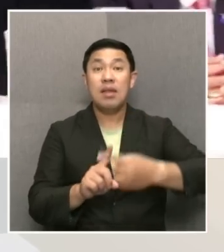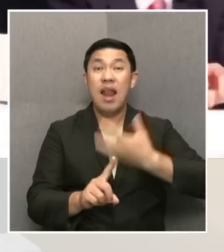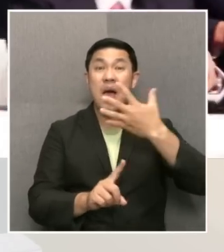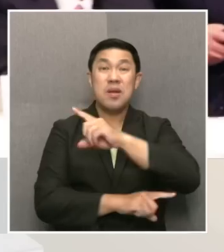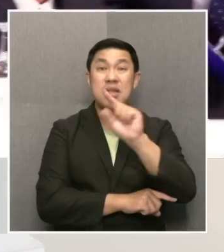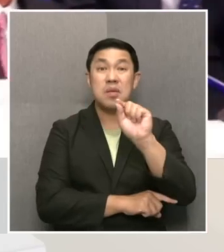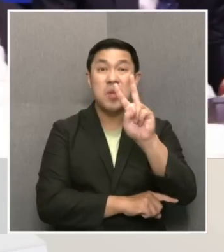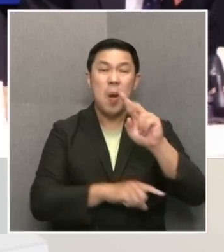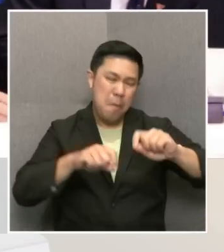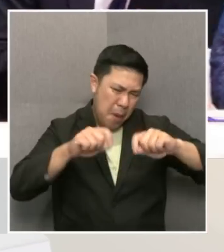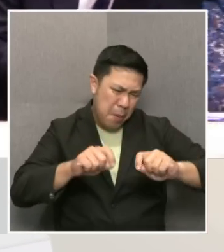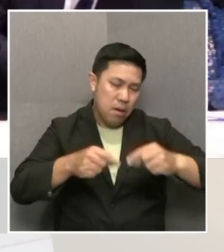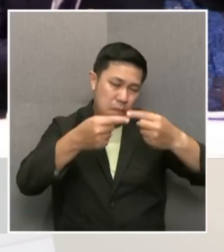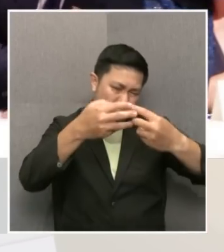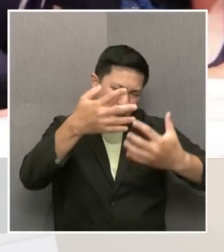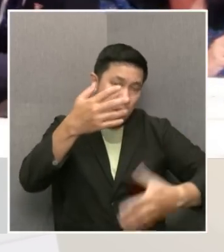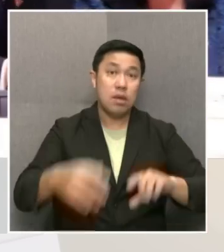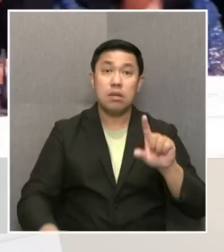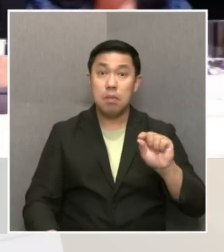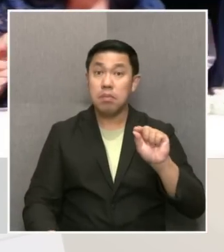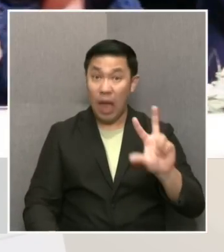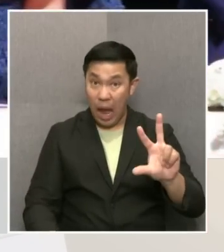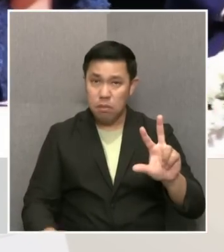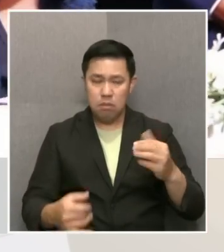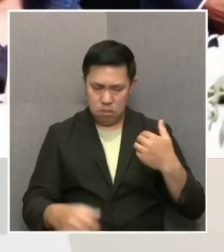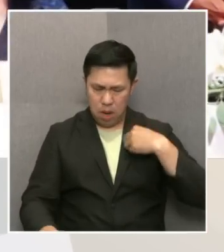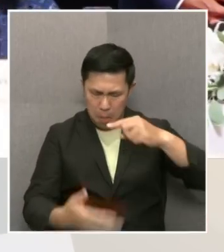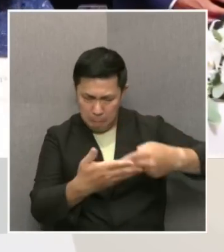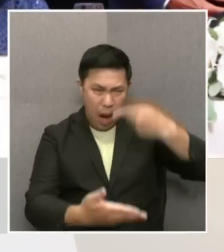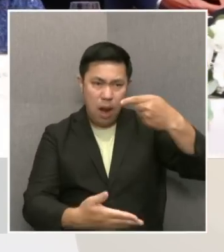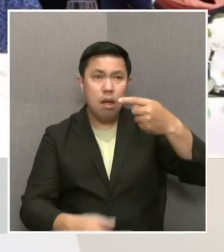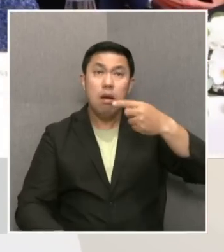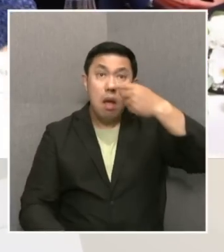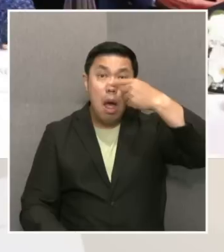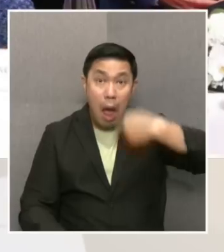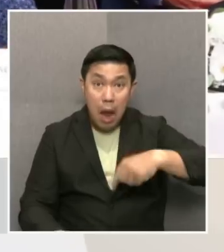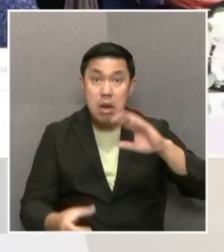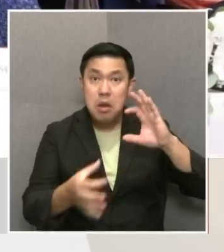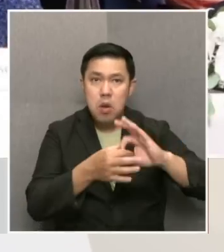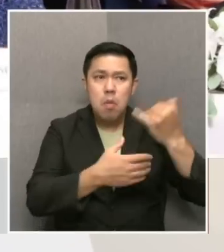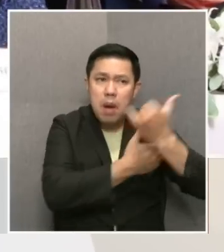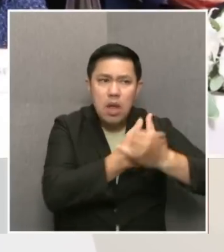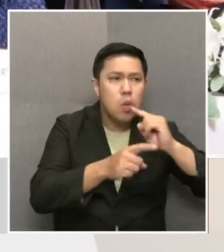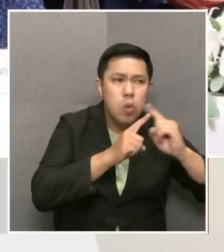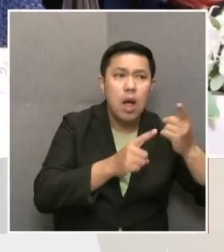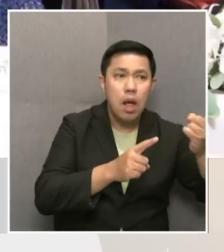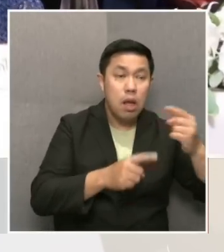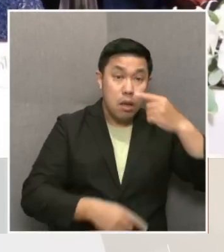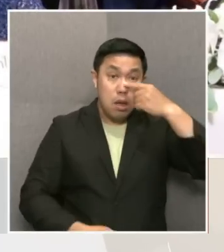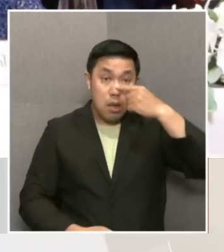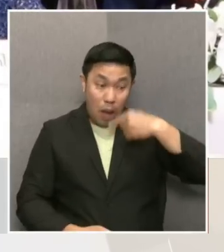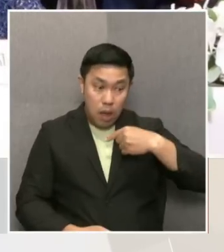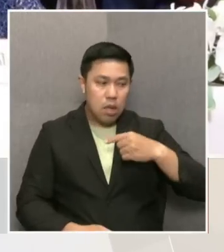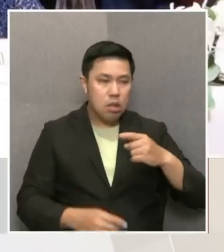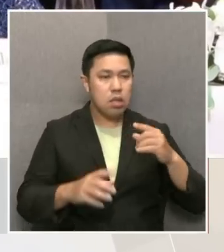า23ข้อนี้นะคะหนึ่งในนั้นเนี่ยมีบทบาทของไทยในเรื่องของการต่างประเทศนะคะไม่ว่าจะเป็นบทบาทของไทยใน